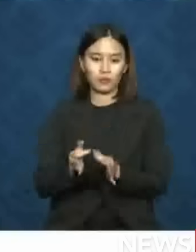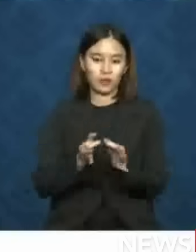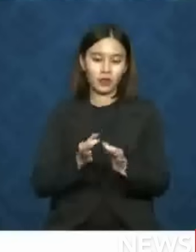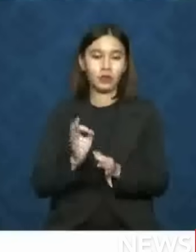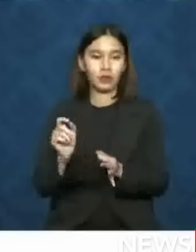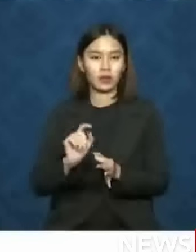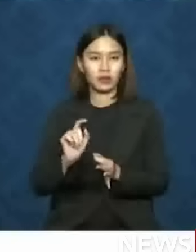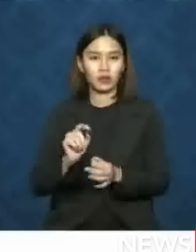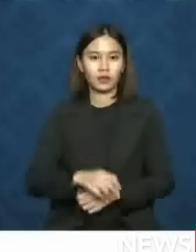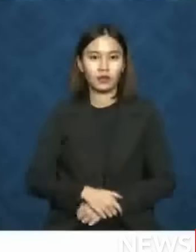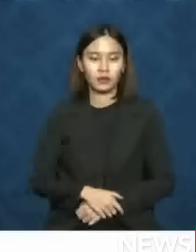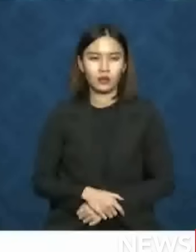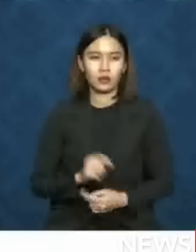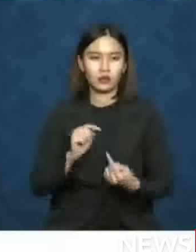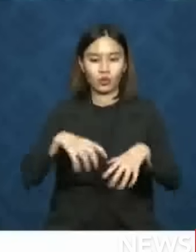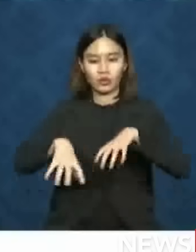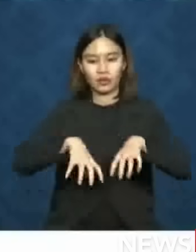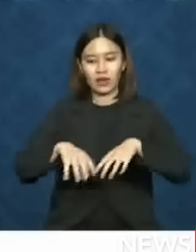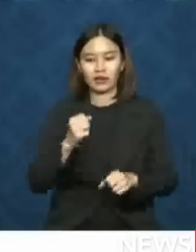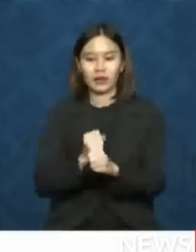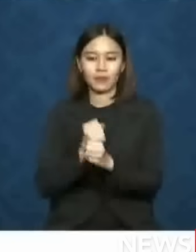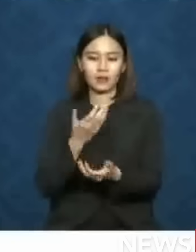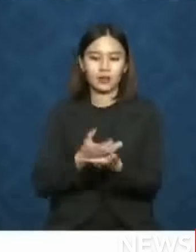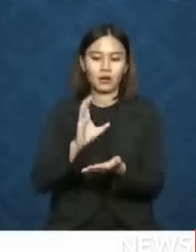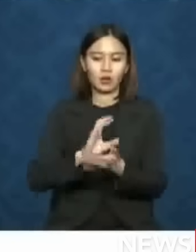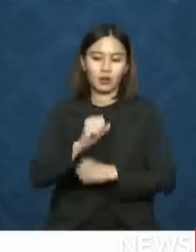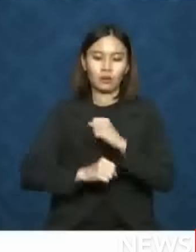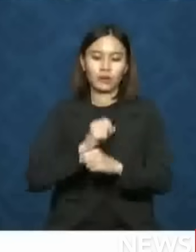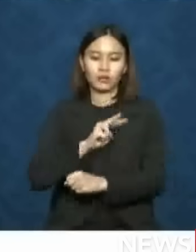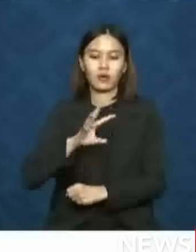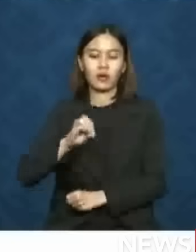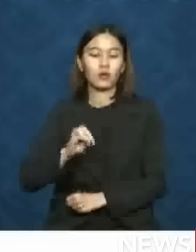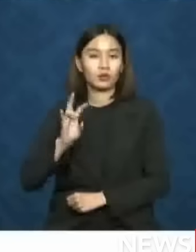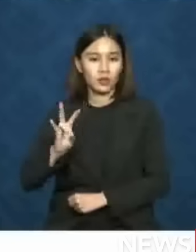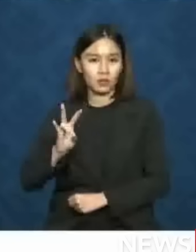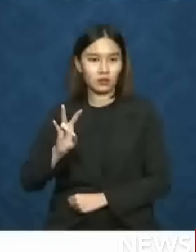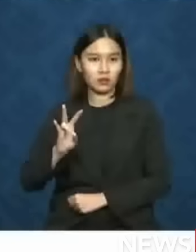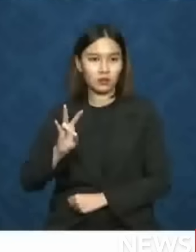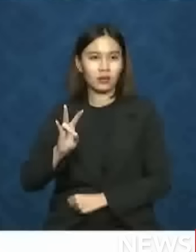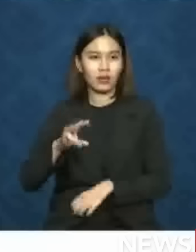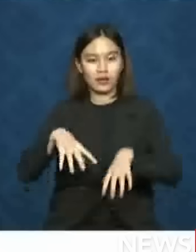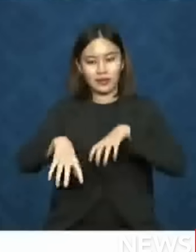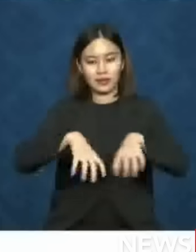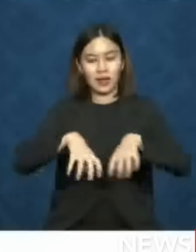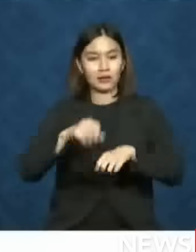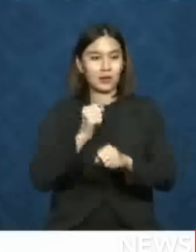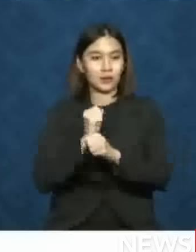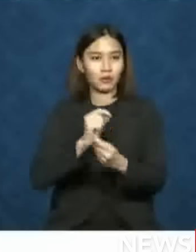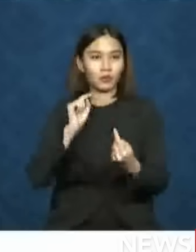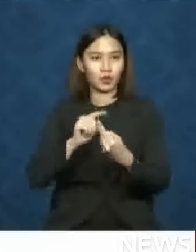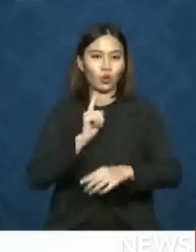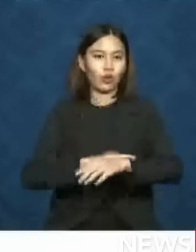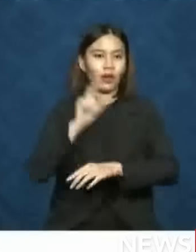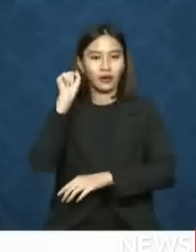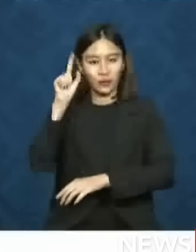ว่าแม้การจัดทำงบประมาณรายจ่ายประจำปีงบประมาณพ.ศ 2561จะถูกจัดทำภายใต้เวลาที่